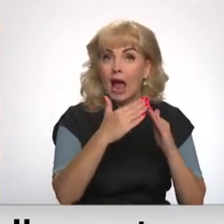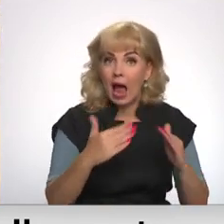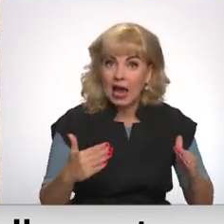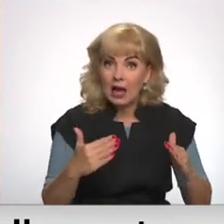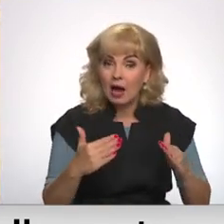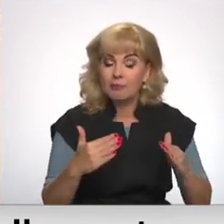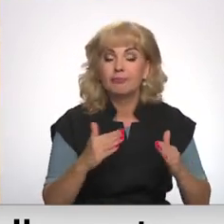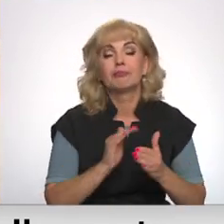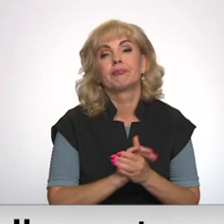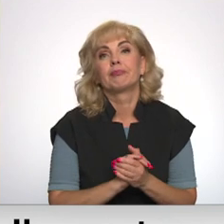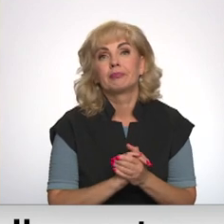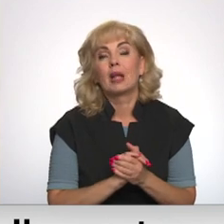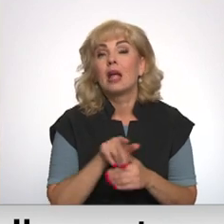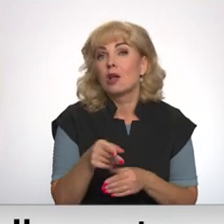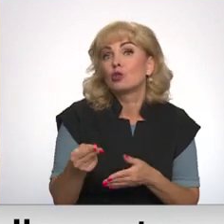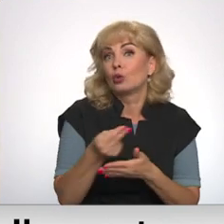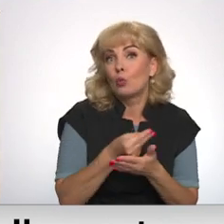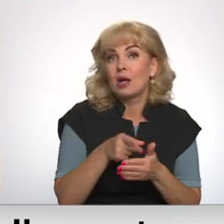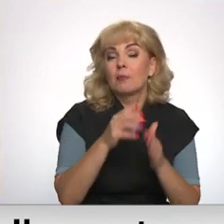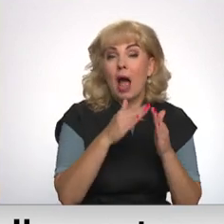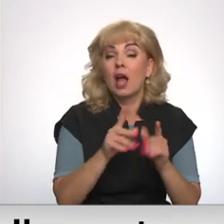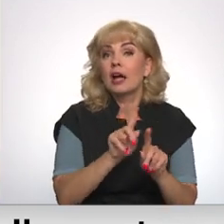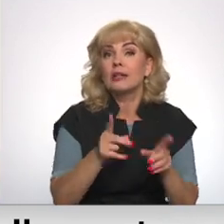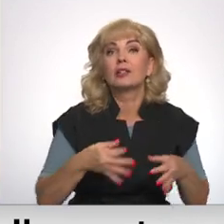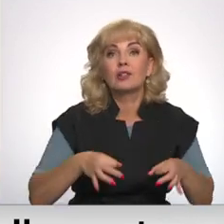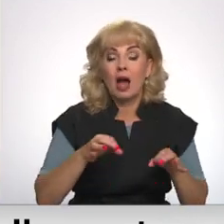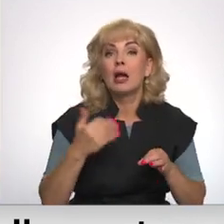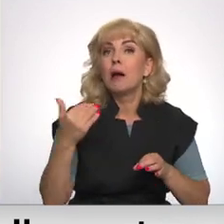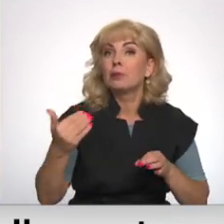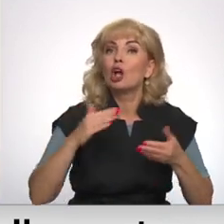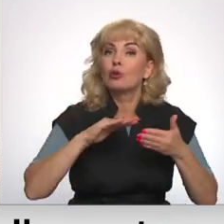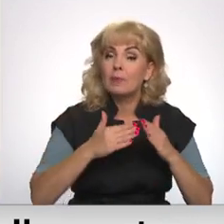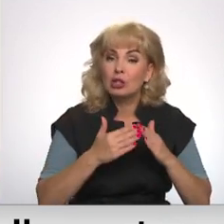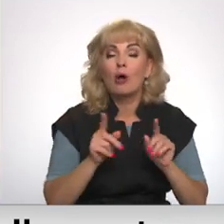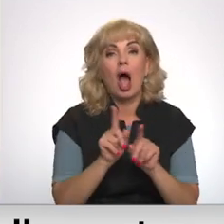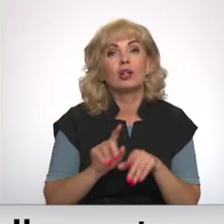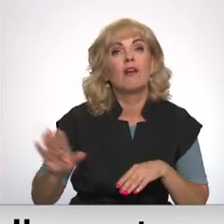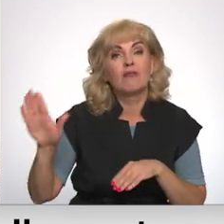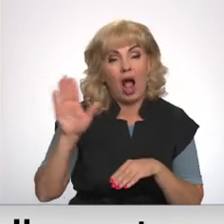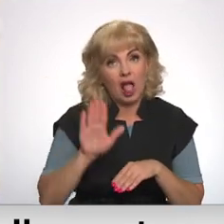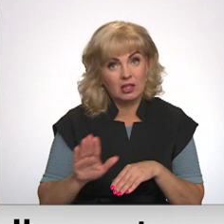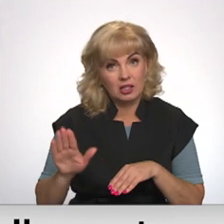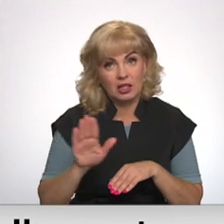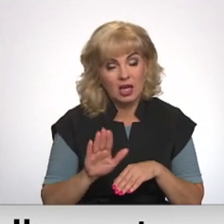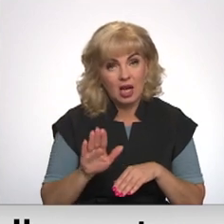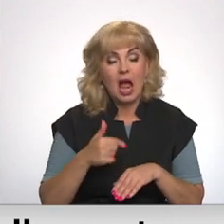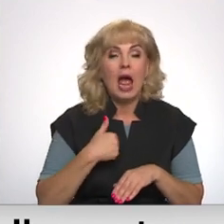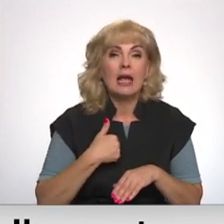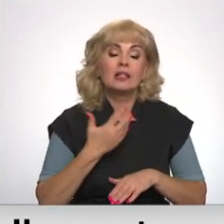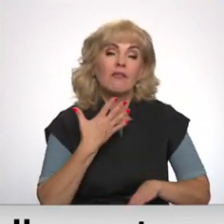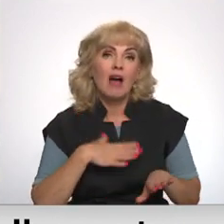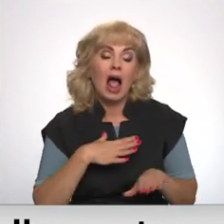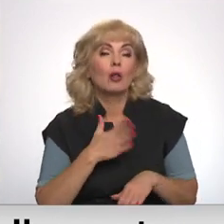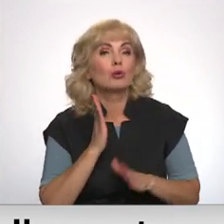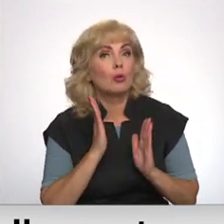pirmkārt tas nozīmē, ka šī ēka ir svarīga, pilsētai svarīga, valstī svarīga. Es vēlos būt